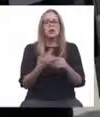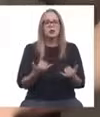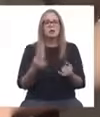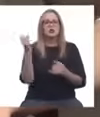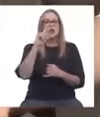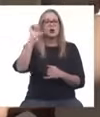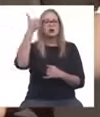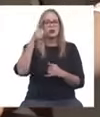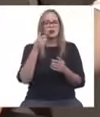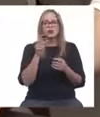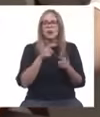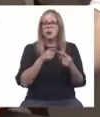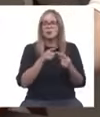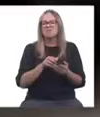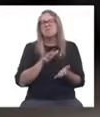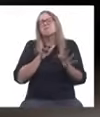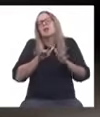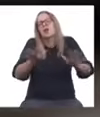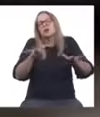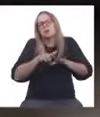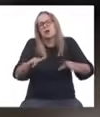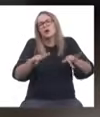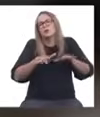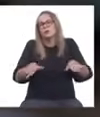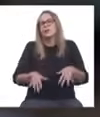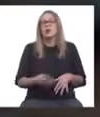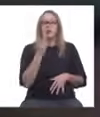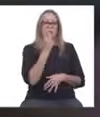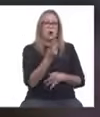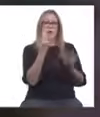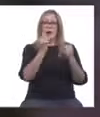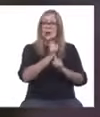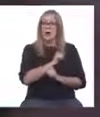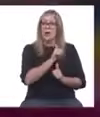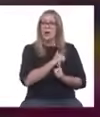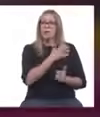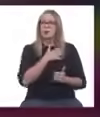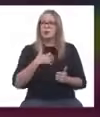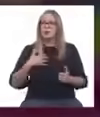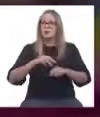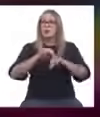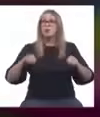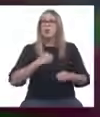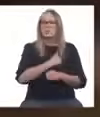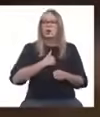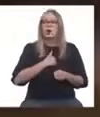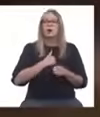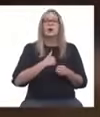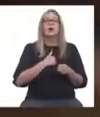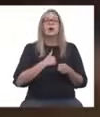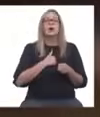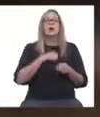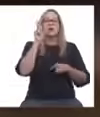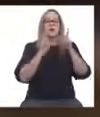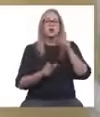מיליונים. פשוט מיליונים, מיליונים, מיליונים. כשרואים לכמה חיילים, פצועים, משפחות שכול ותושבי העוטף הספיקו לסייע בעמותת